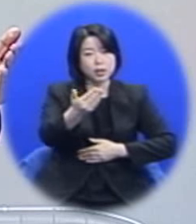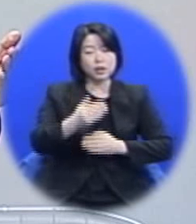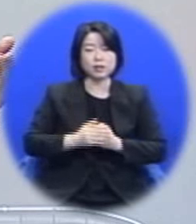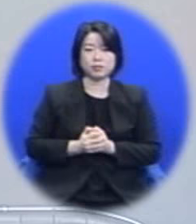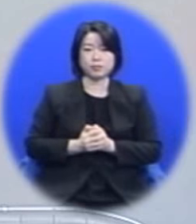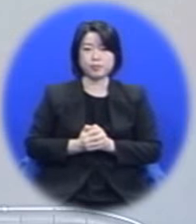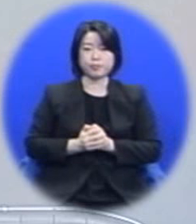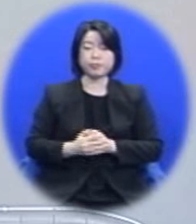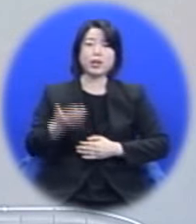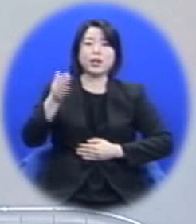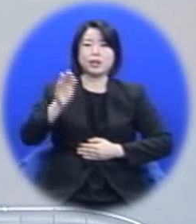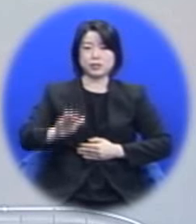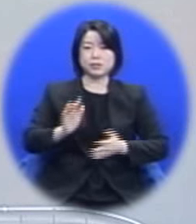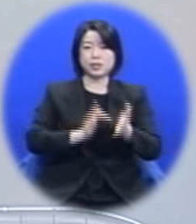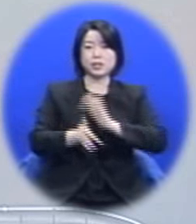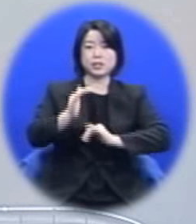말씀은